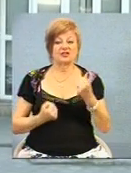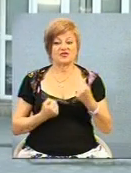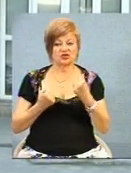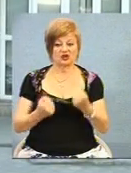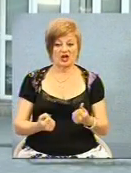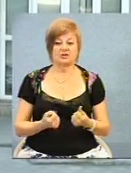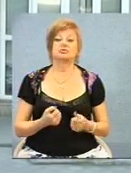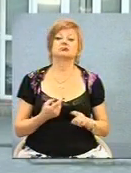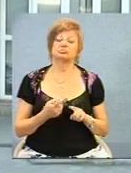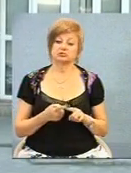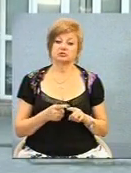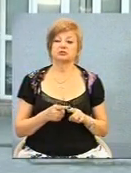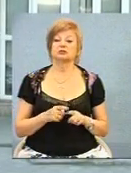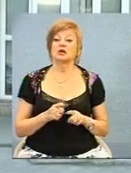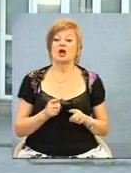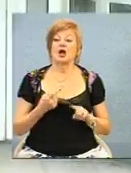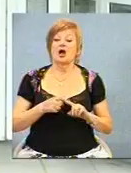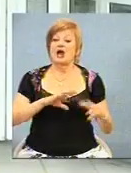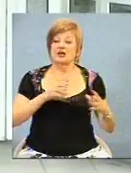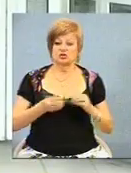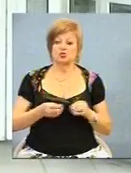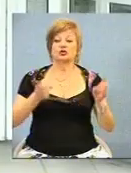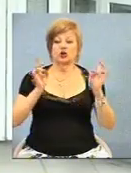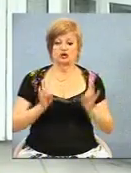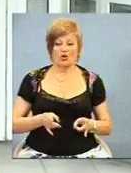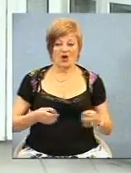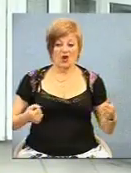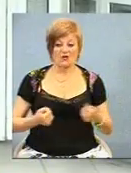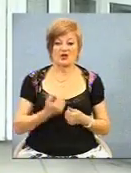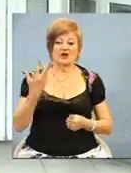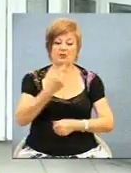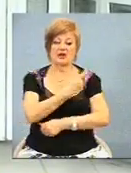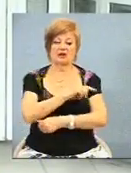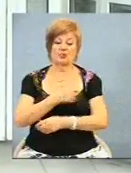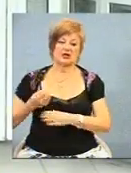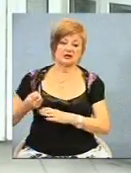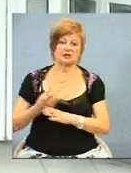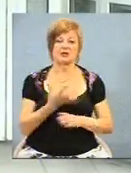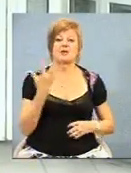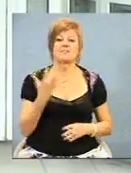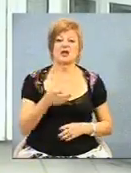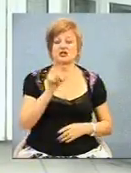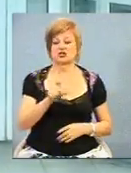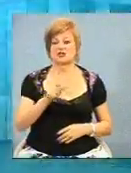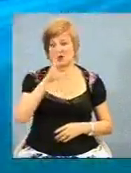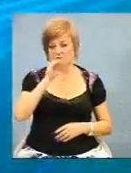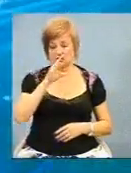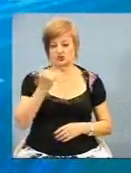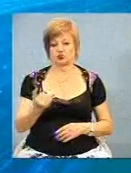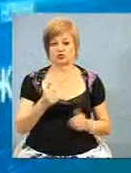прес-офіцер патрульної поліції Юлія Шеймухова. У результаті аварії до 5-ї міської лікарні шпиталізували 5 пасажирів маршрутки.